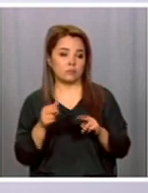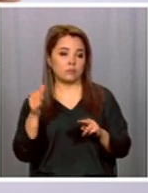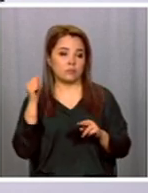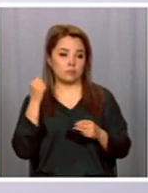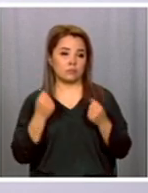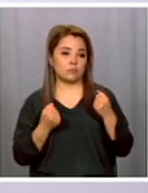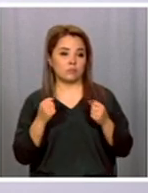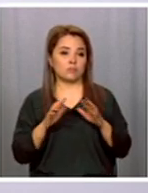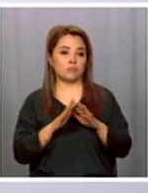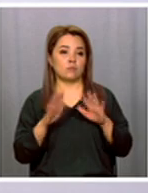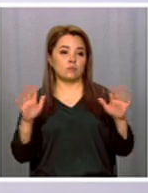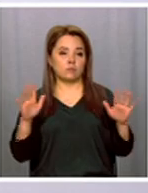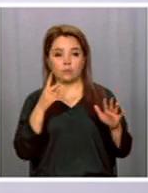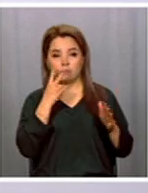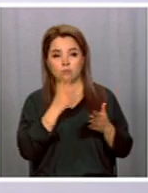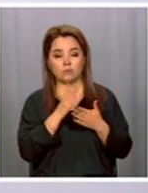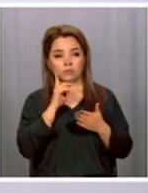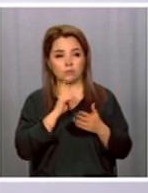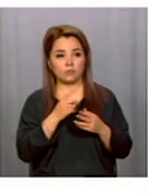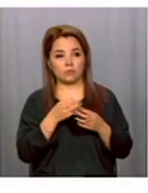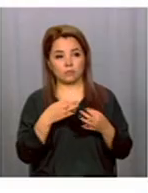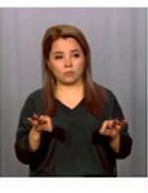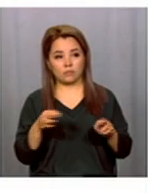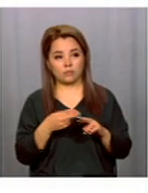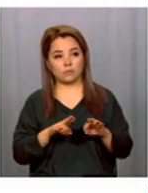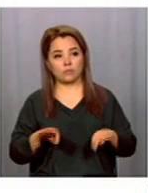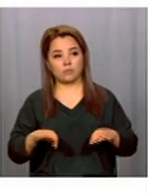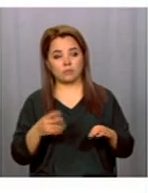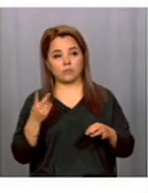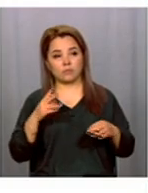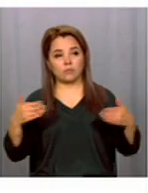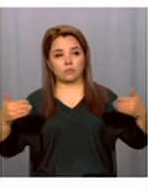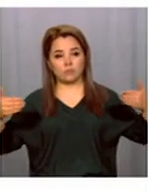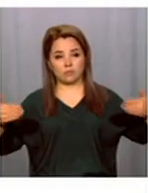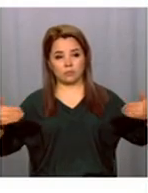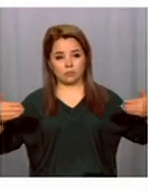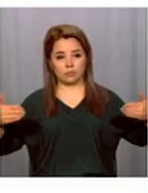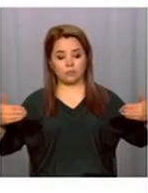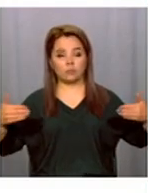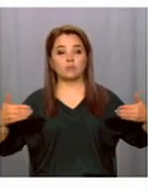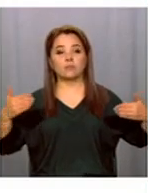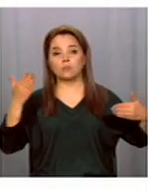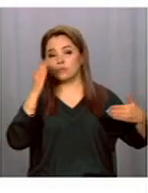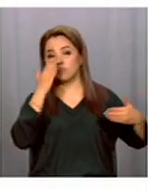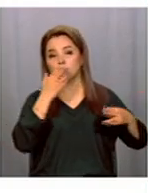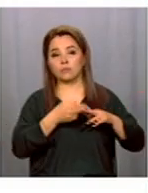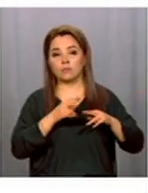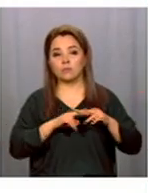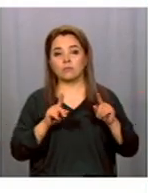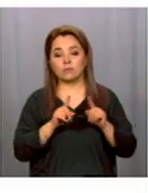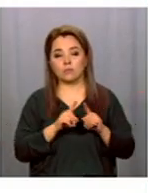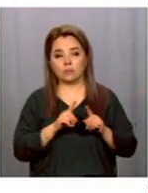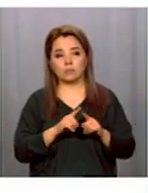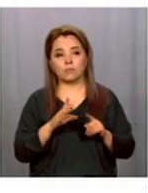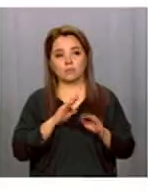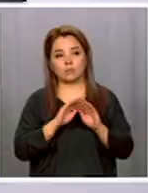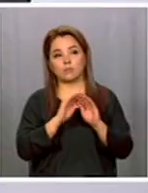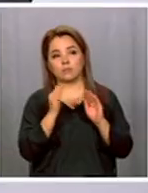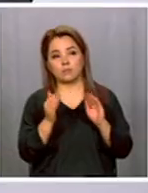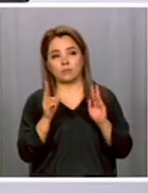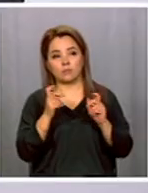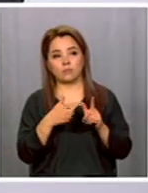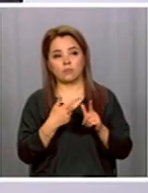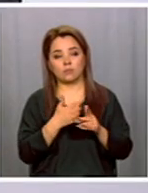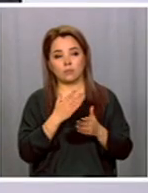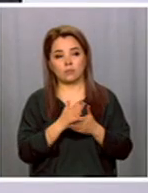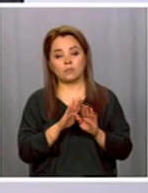кең ауқымды көру үшін бізде көліктің екі жағындағы айналарымыз бізде дөңес айналар болып келеді екен.